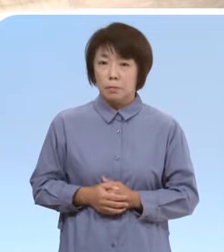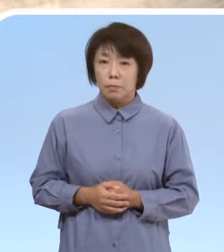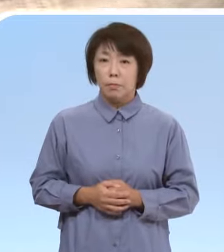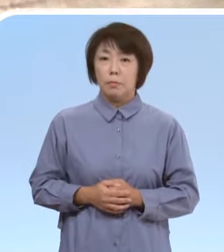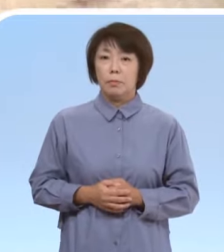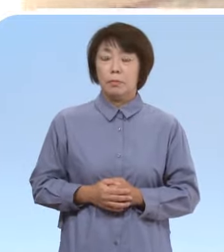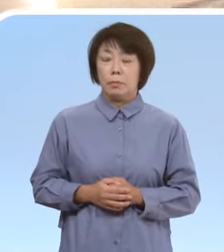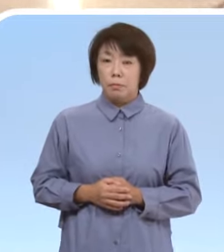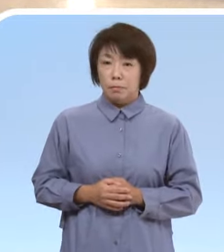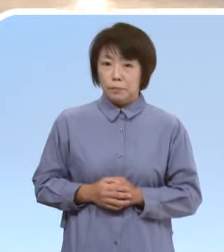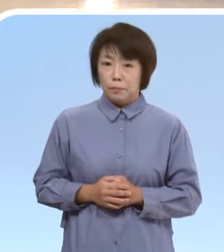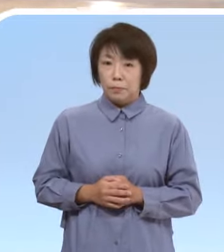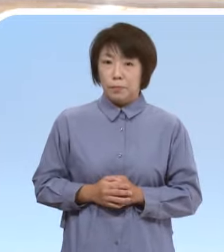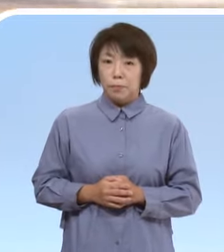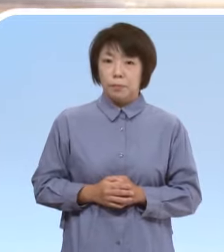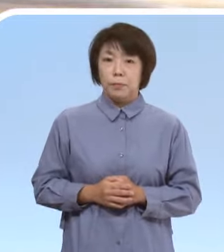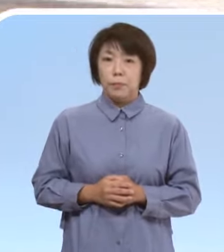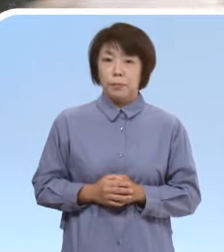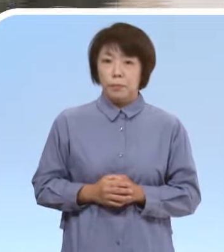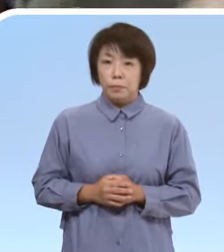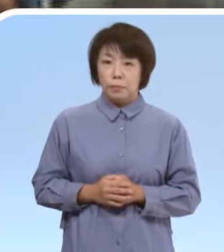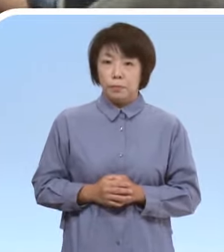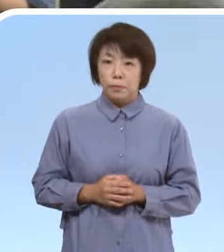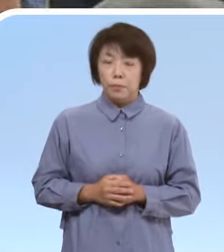カットしていただきます。 お、すごい。